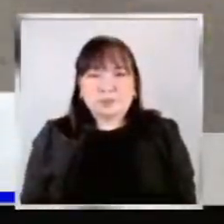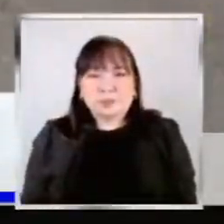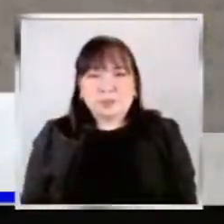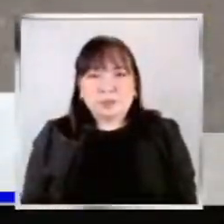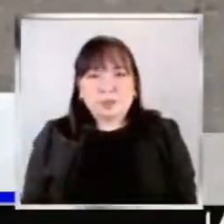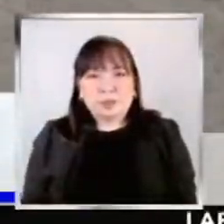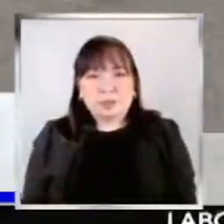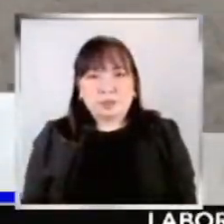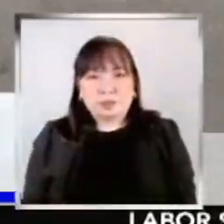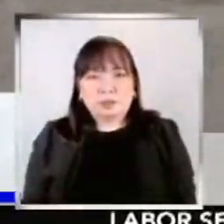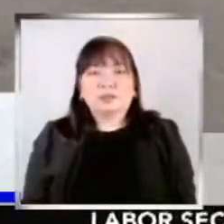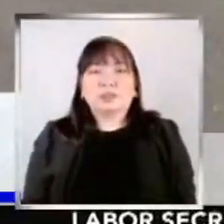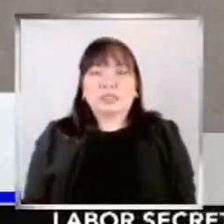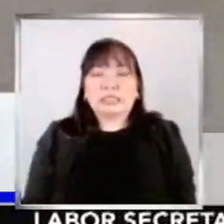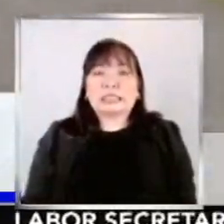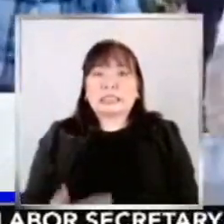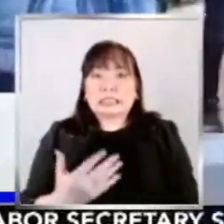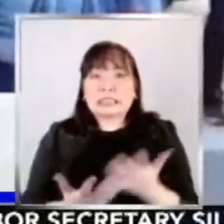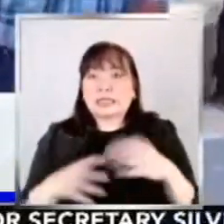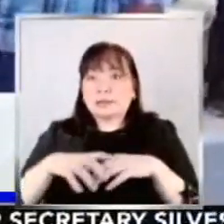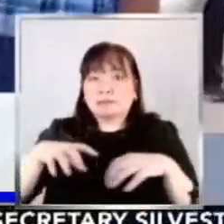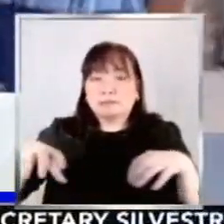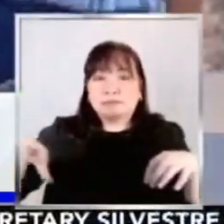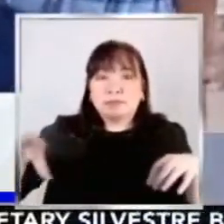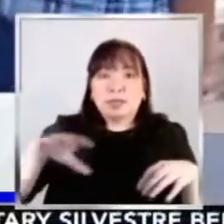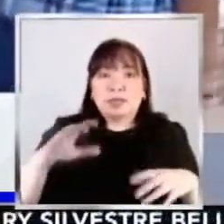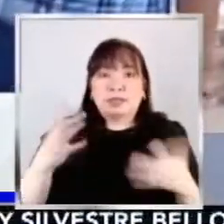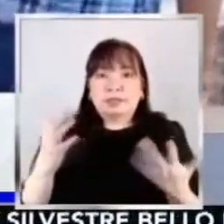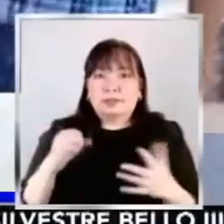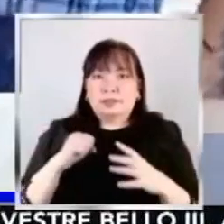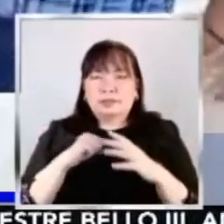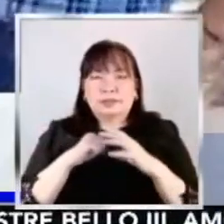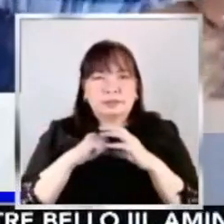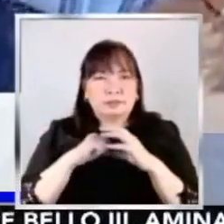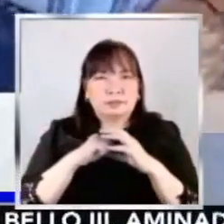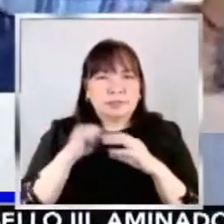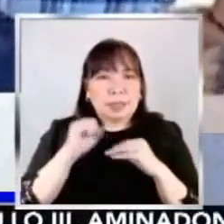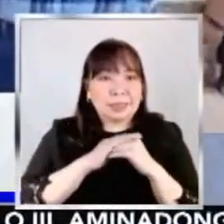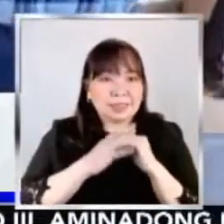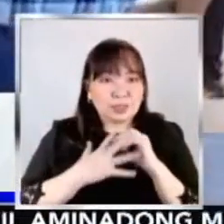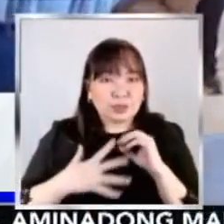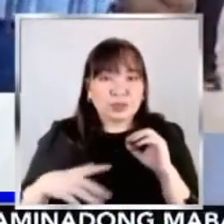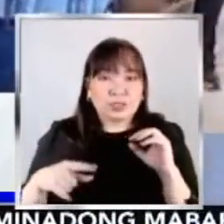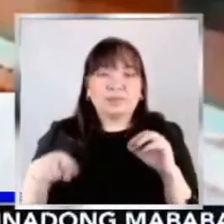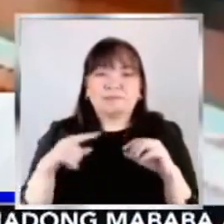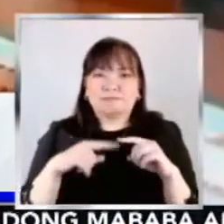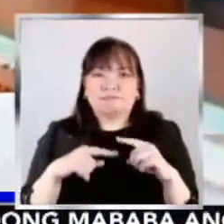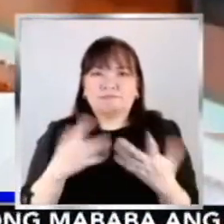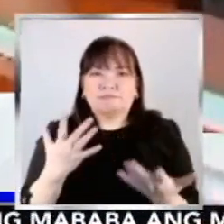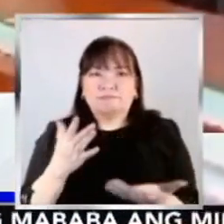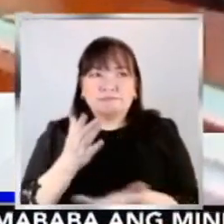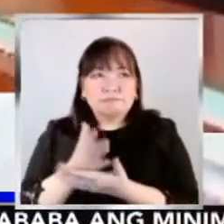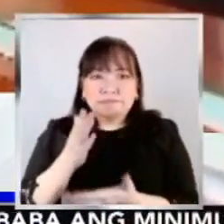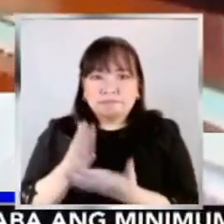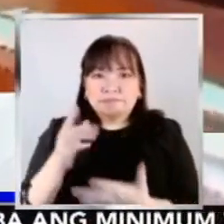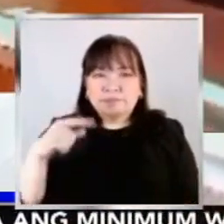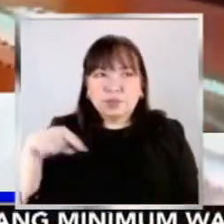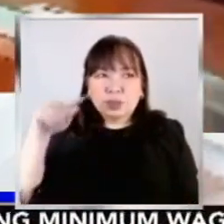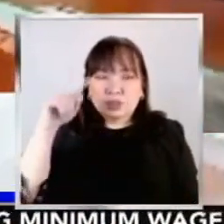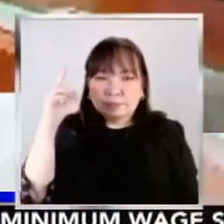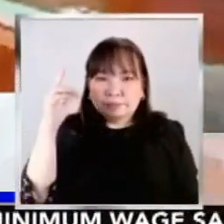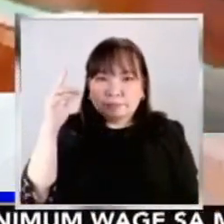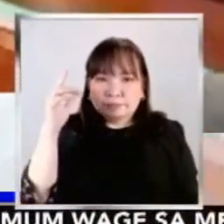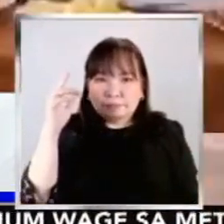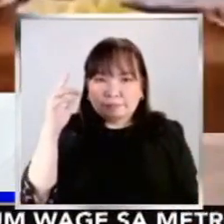Ilang bayan sa Camarines Norte ang nilibot ni na Senador Panfilo Lacson at Senate President Tito Soto ngayong araw. Kasama ang ilan sa kanilang